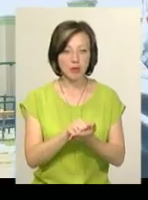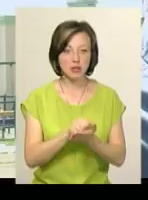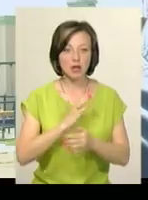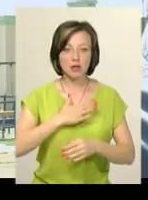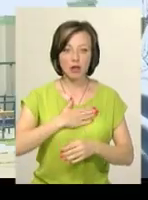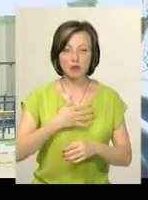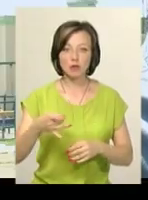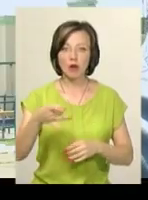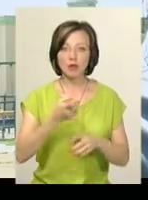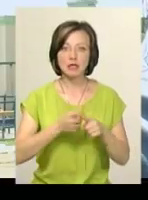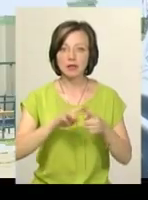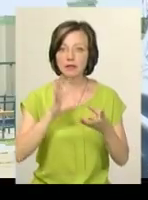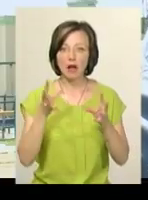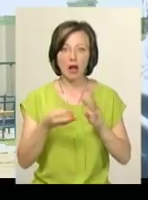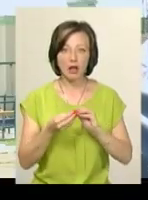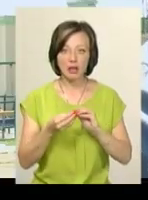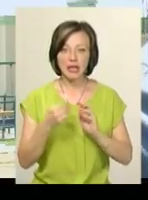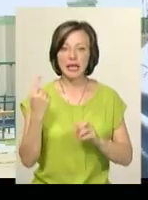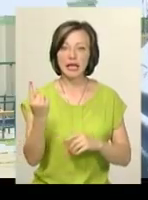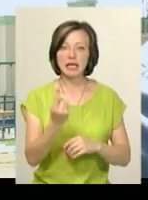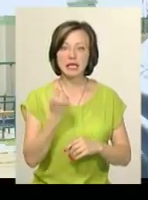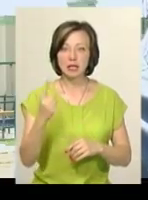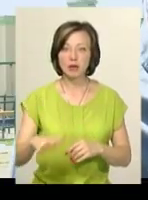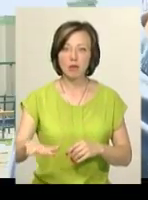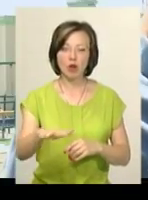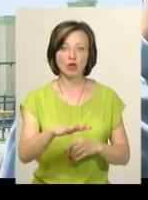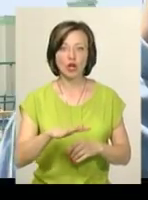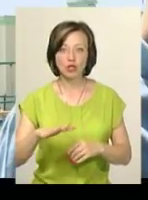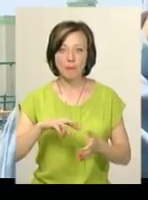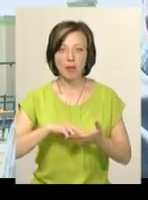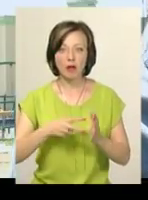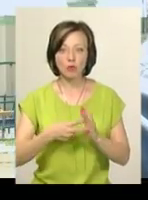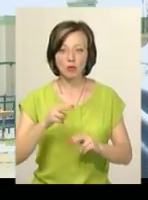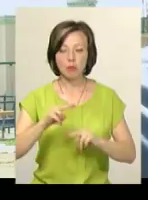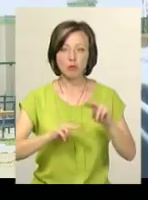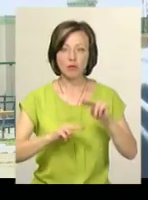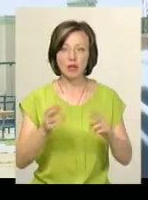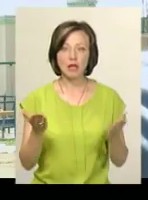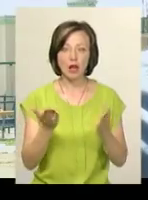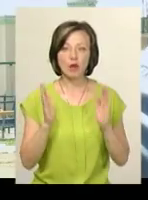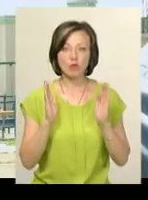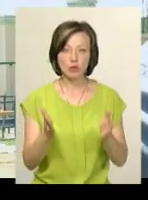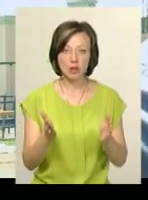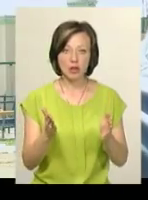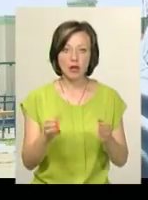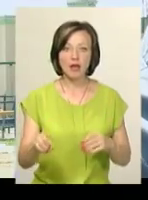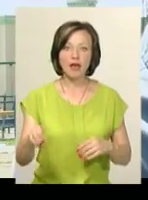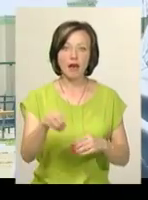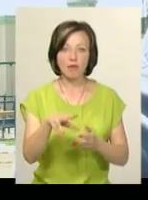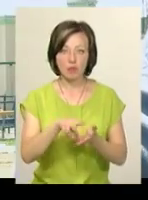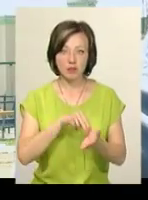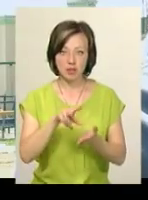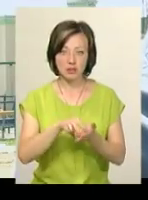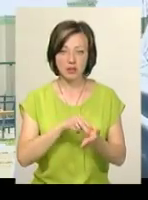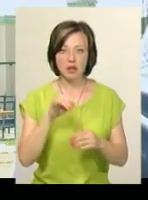нашому мікрорайоні це взагалі єдиний майданчик планується побудувати, який буде європейського зразка